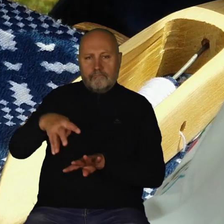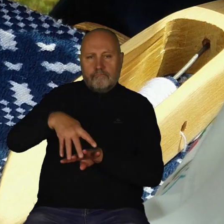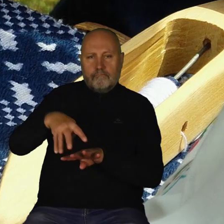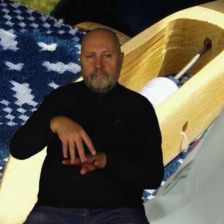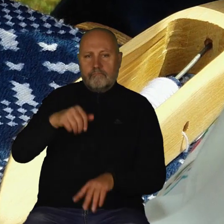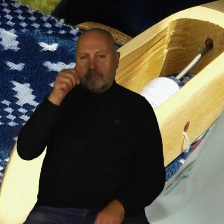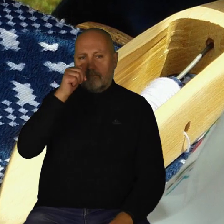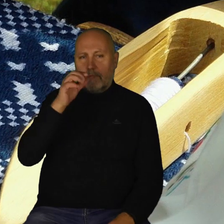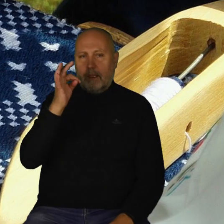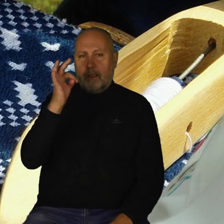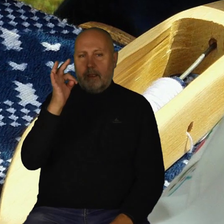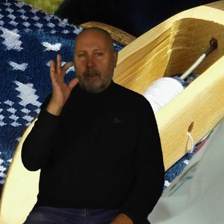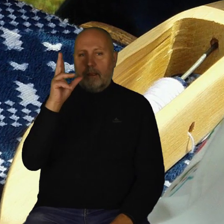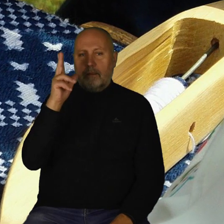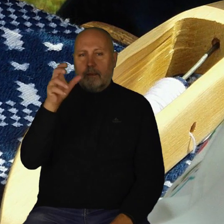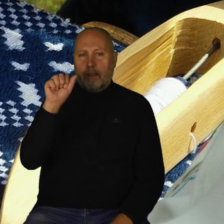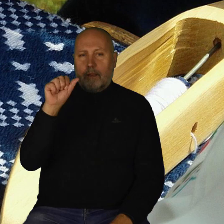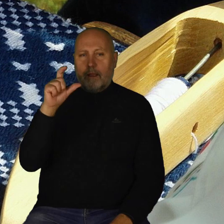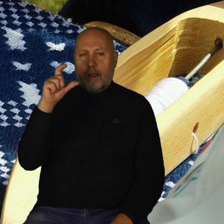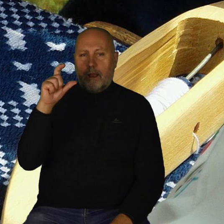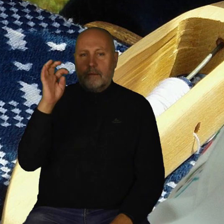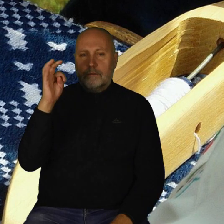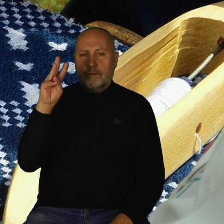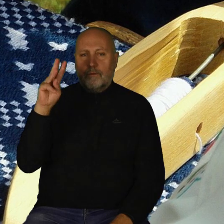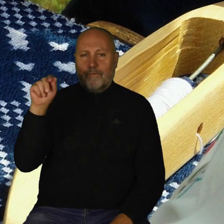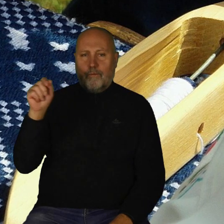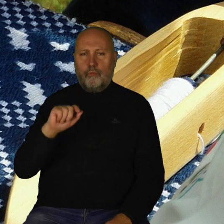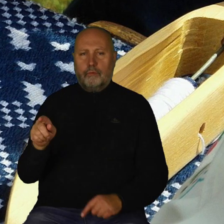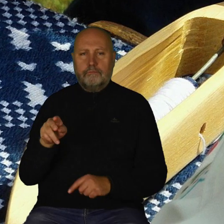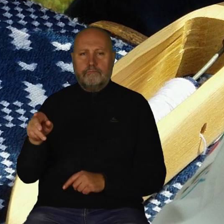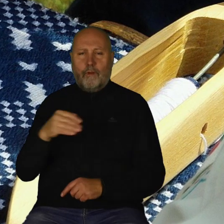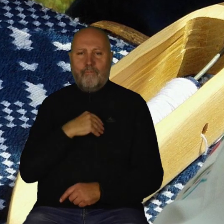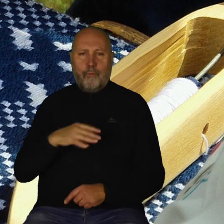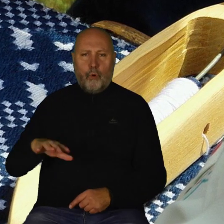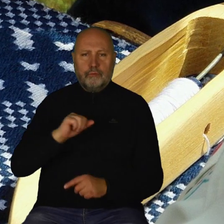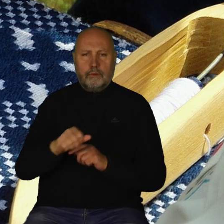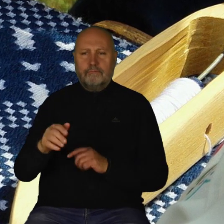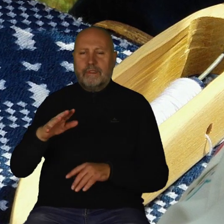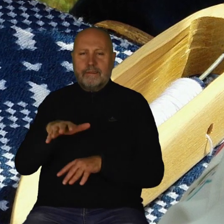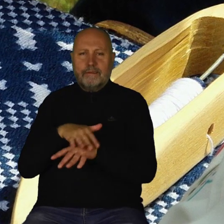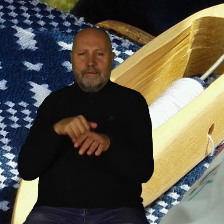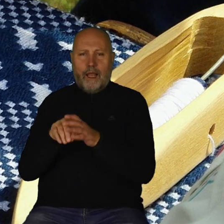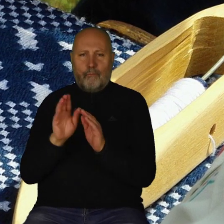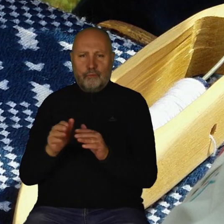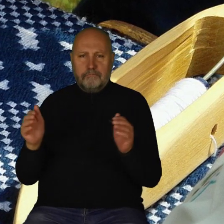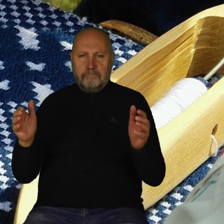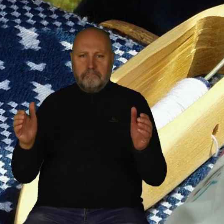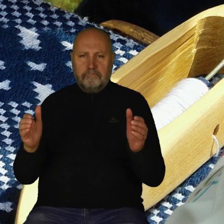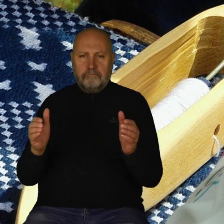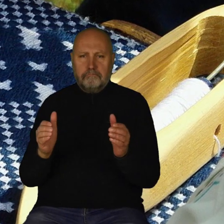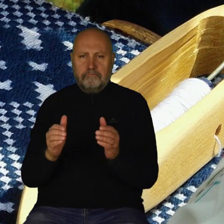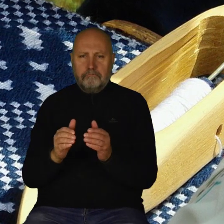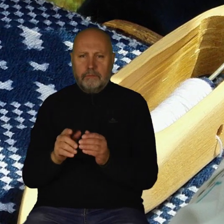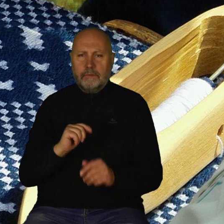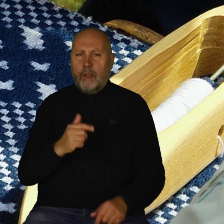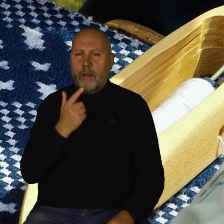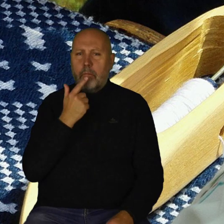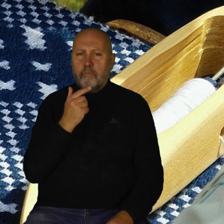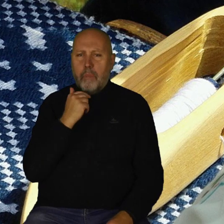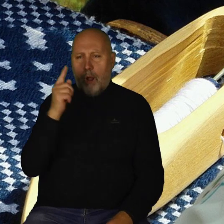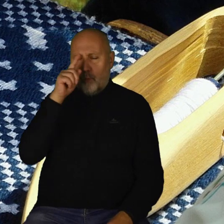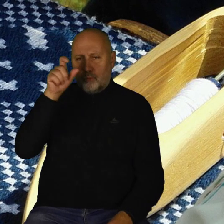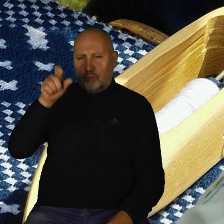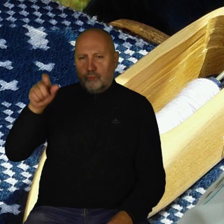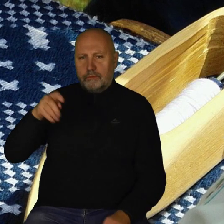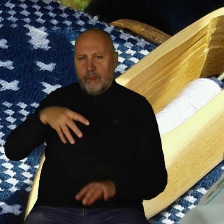tkactwo należy w Polsce do tak zwanych zawodów ginących Niewielu jest Tkaczy czyli osób potrafiących